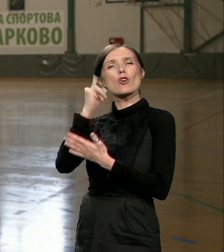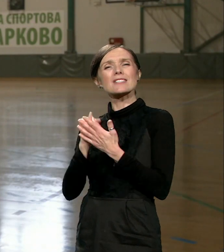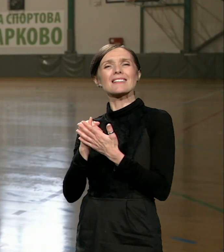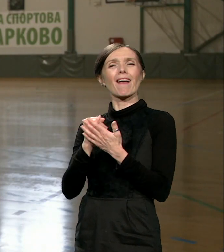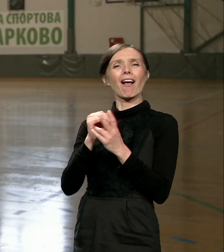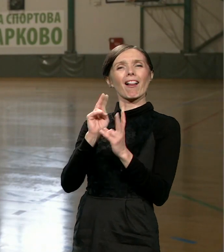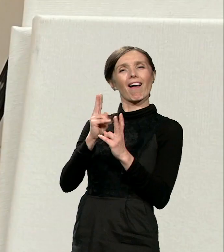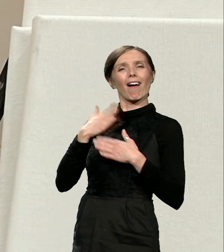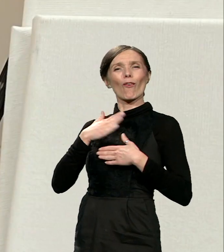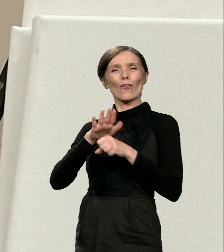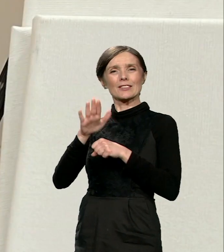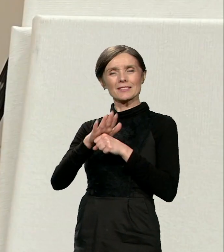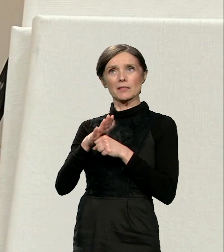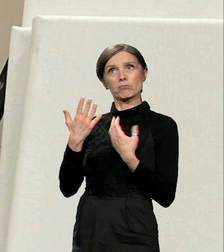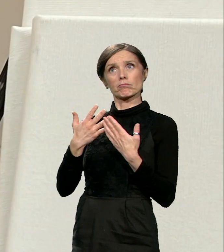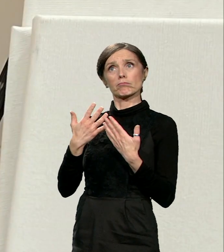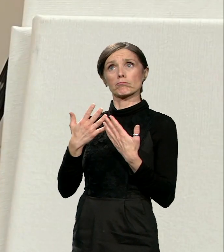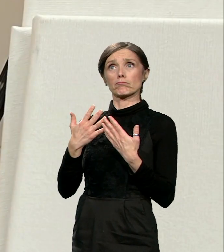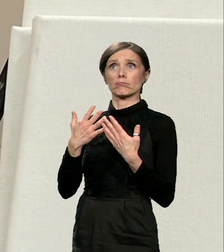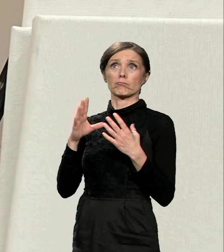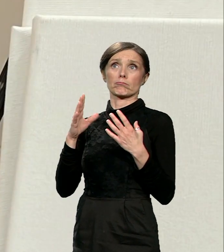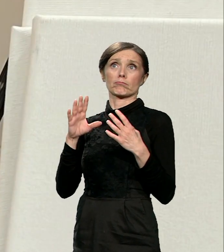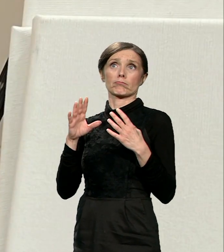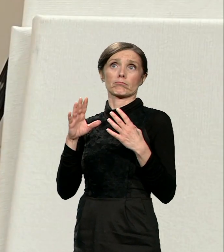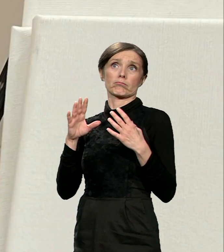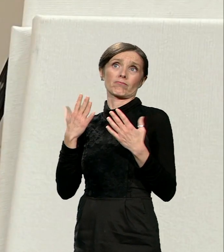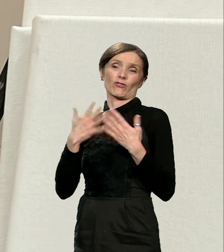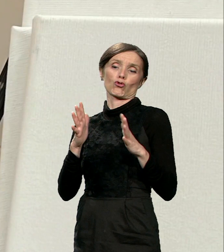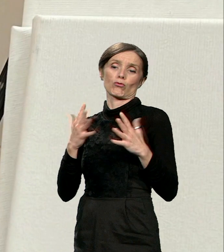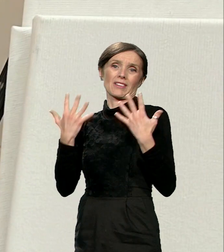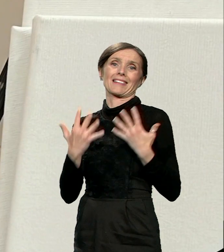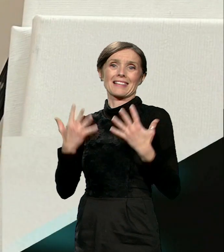pa tih nekih deseta godina, jel, počeo da